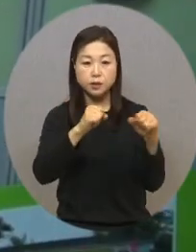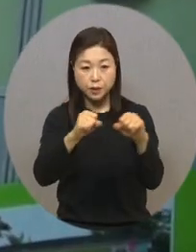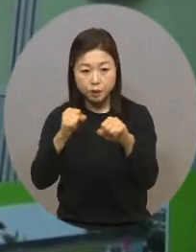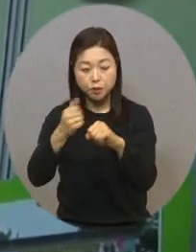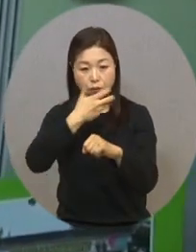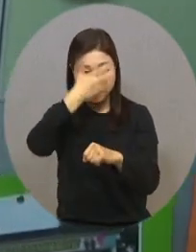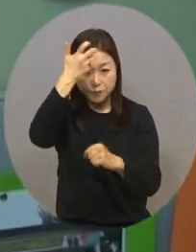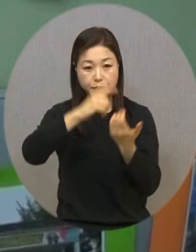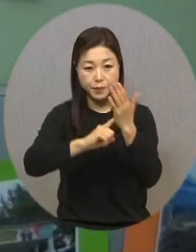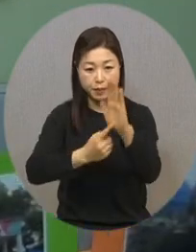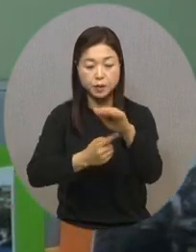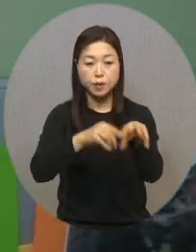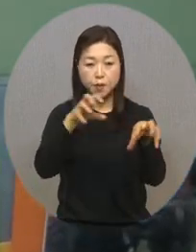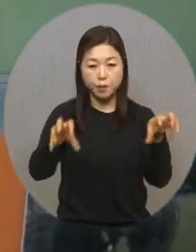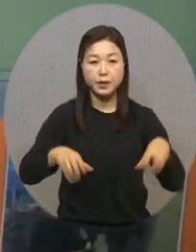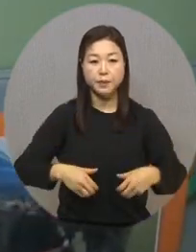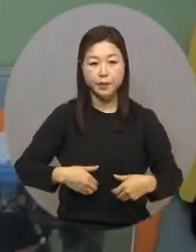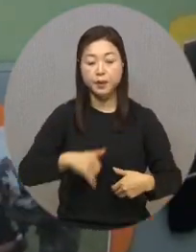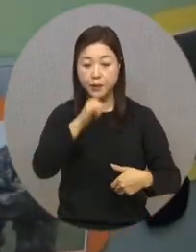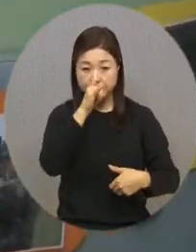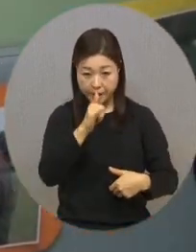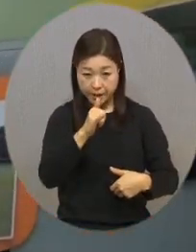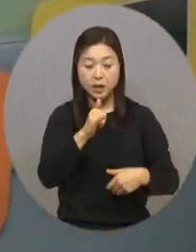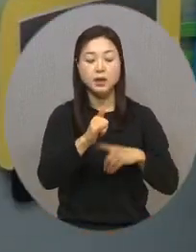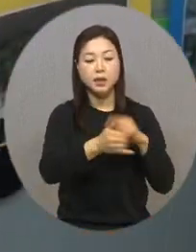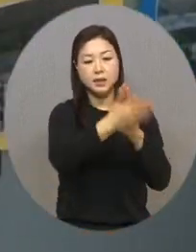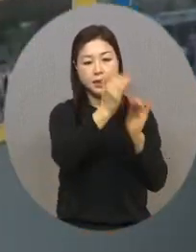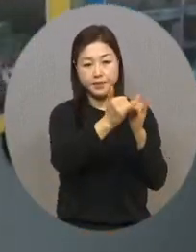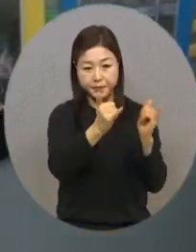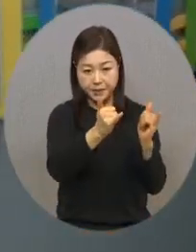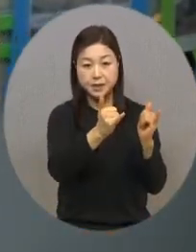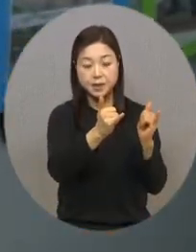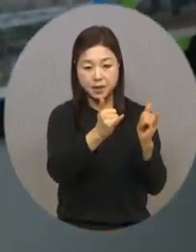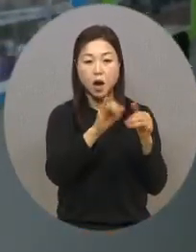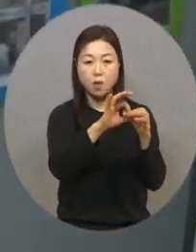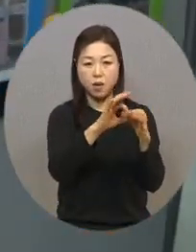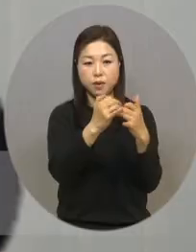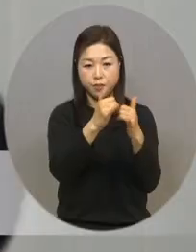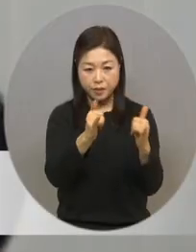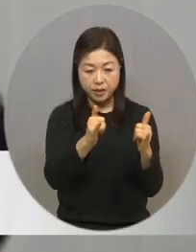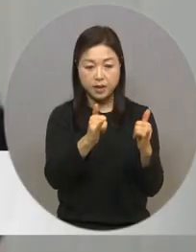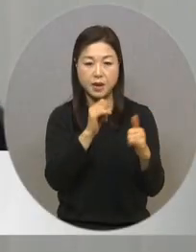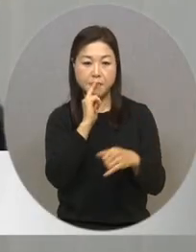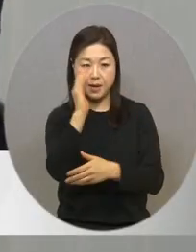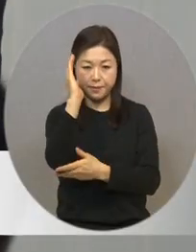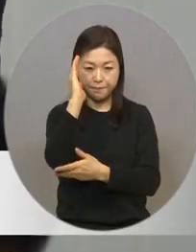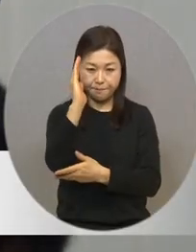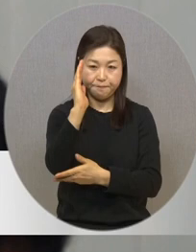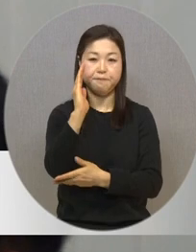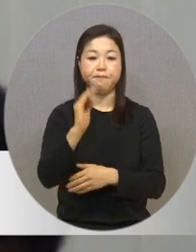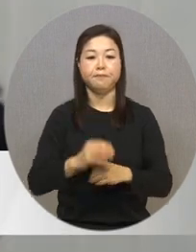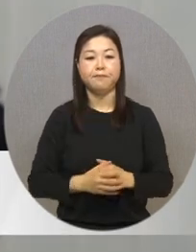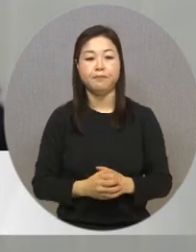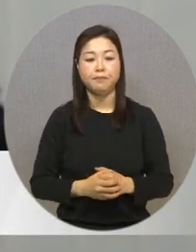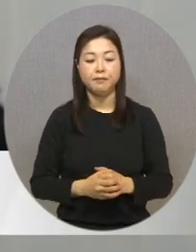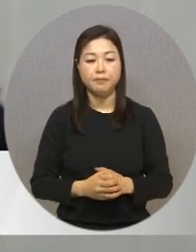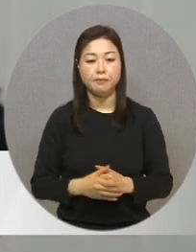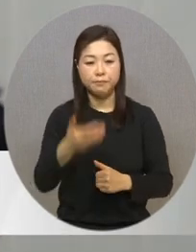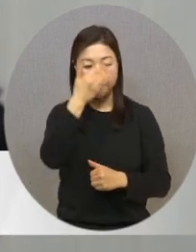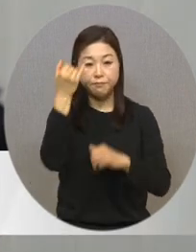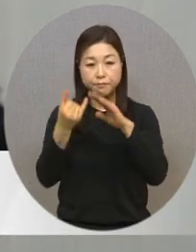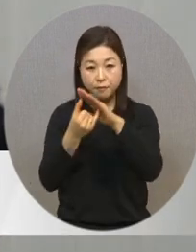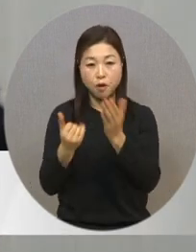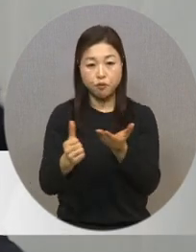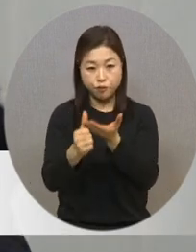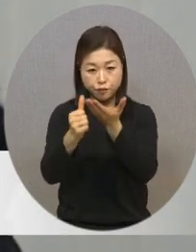꿈을 펼칠 공간의 필요를 참석한 시민과 관계자에게 전했습니다. 청소년 육성회에서 좋은